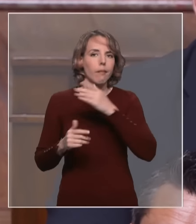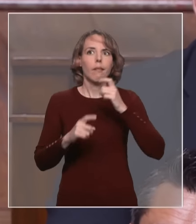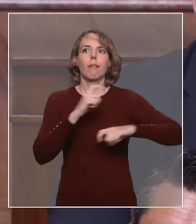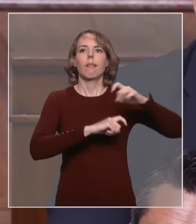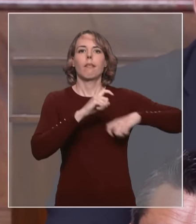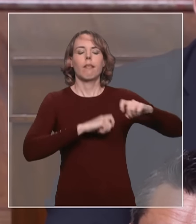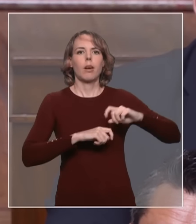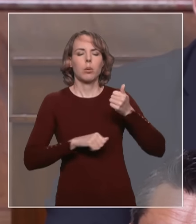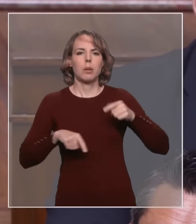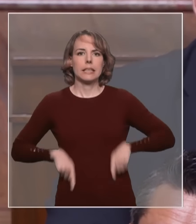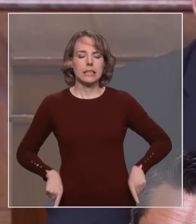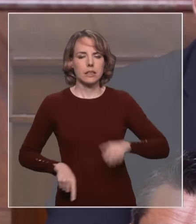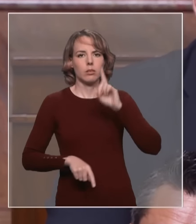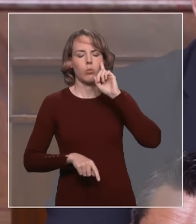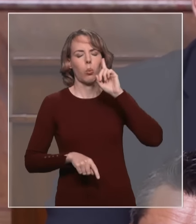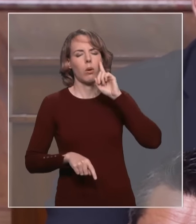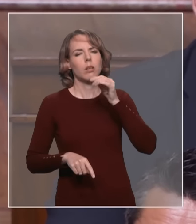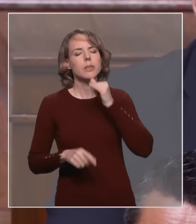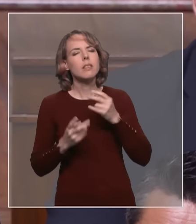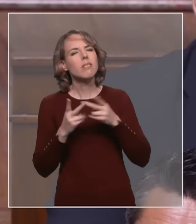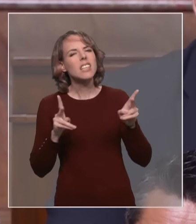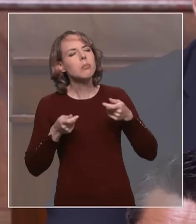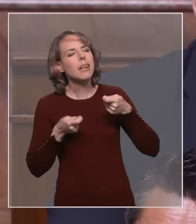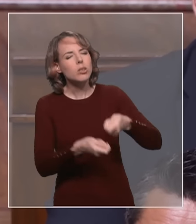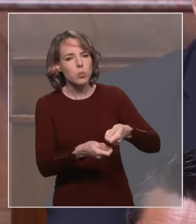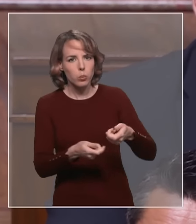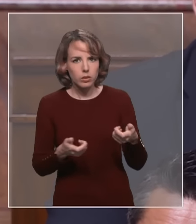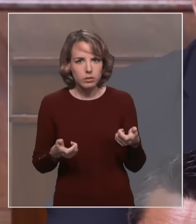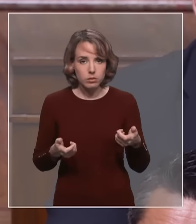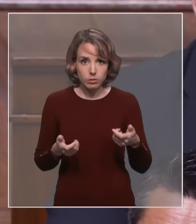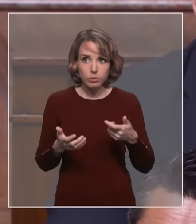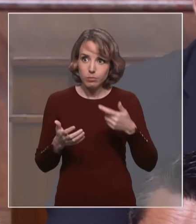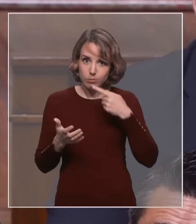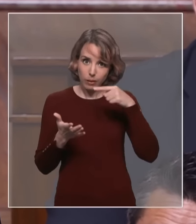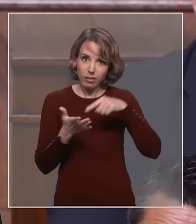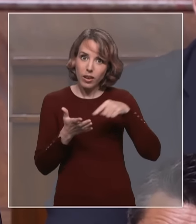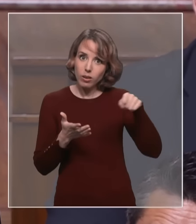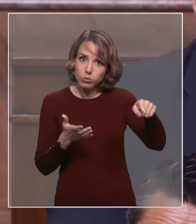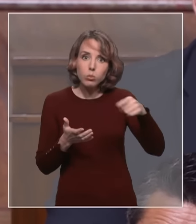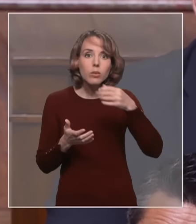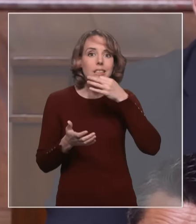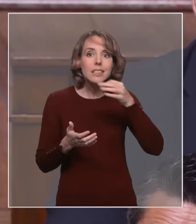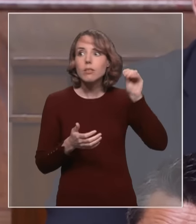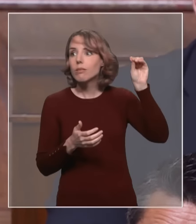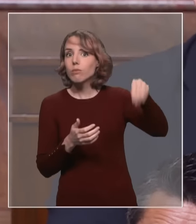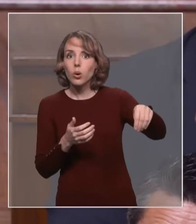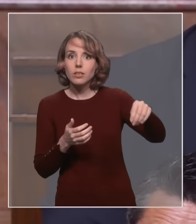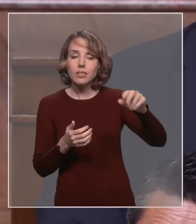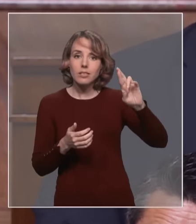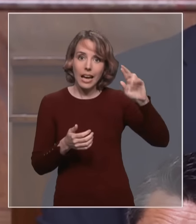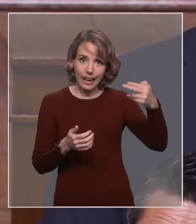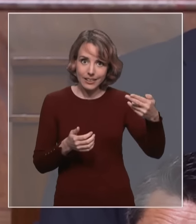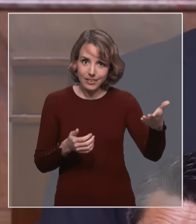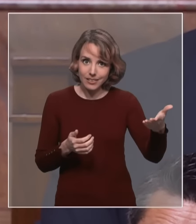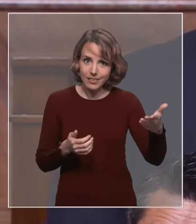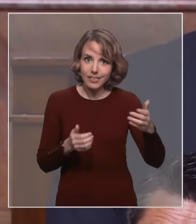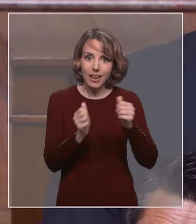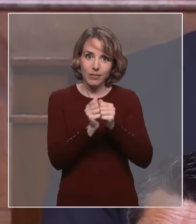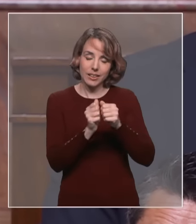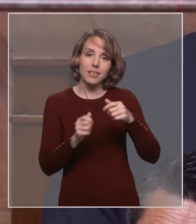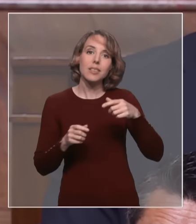communes. Et au lieu d'assumer vos échecs, vous préférez diffamer le Rassemblement national par la voix de votre actuelle ministre déléguée,